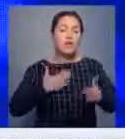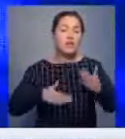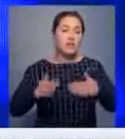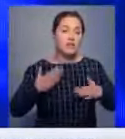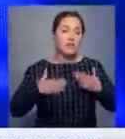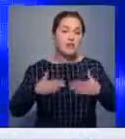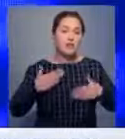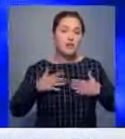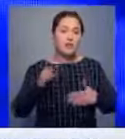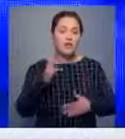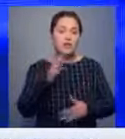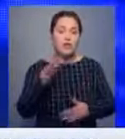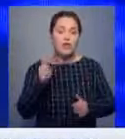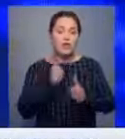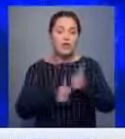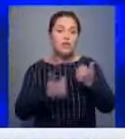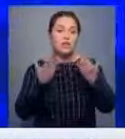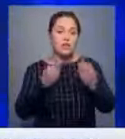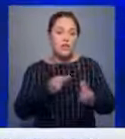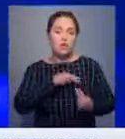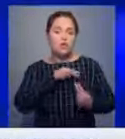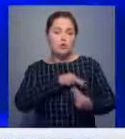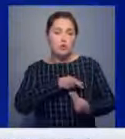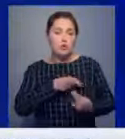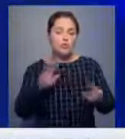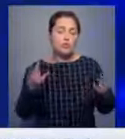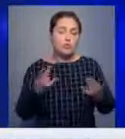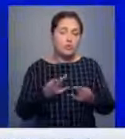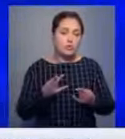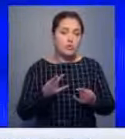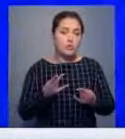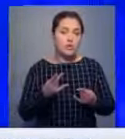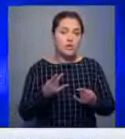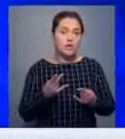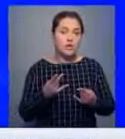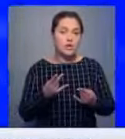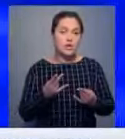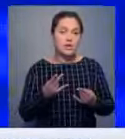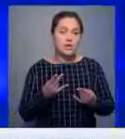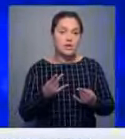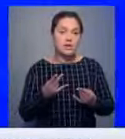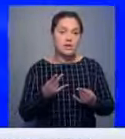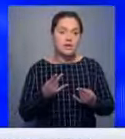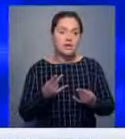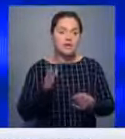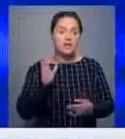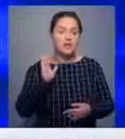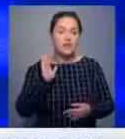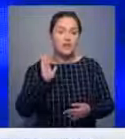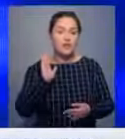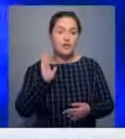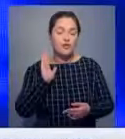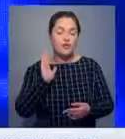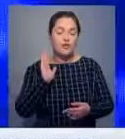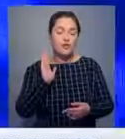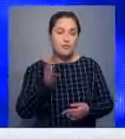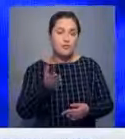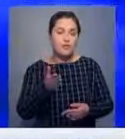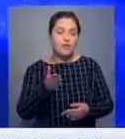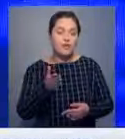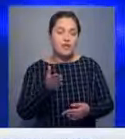радость, но все-таки это каждодневный, ежедневный труд. И поэтому, конечно же, будет классно,